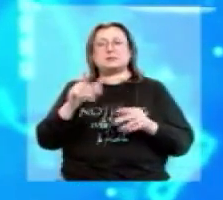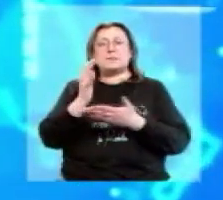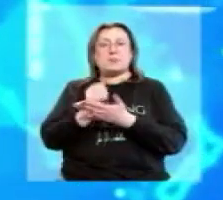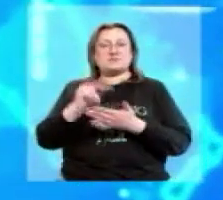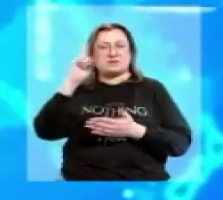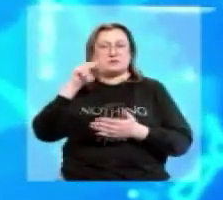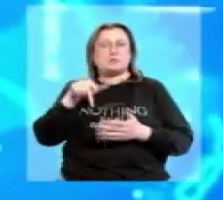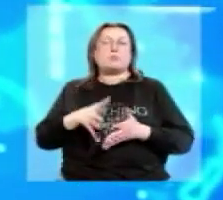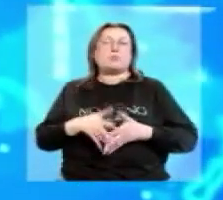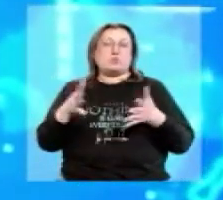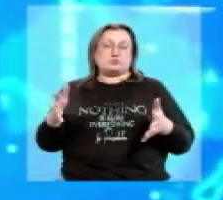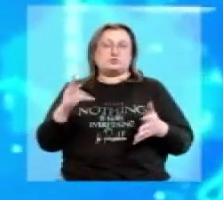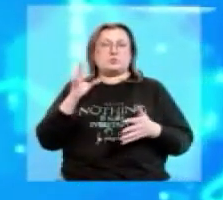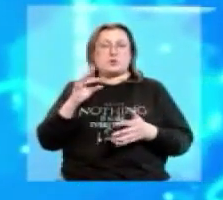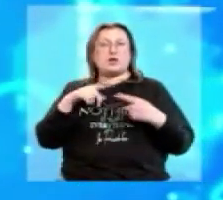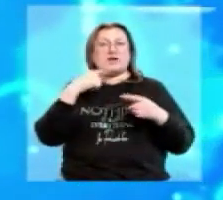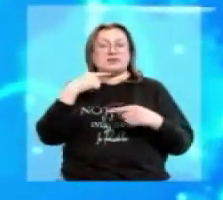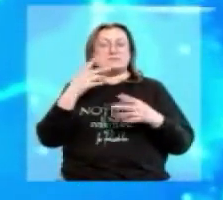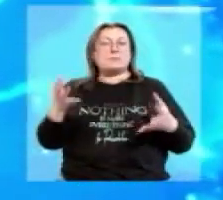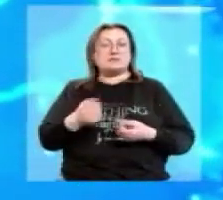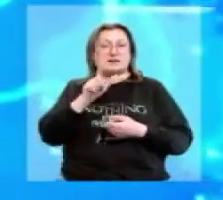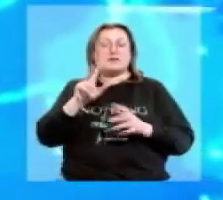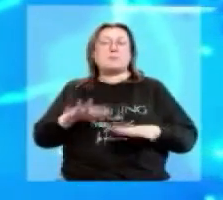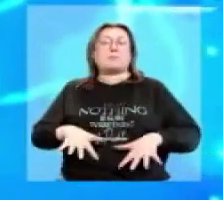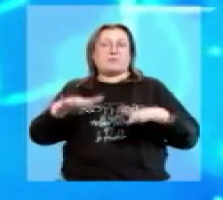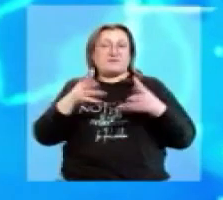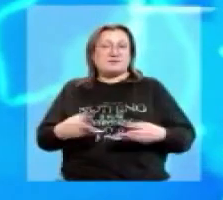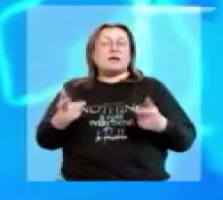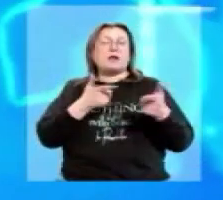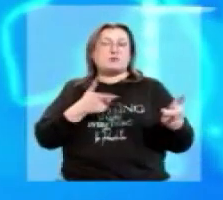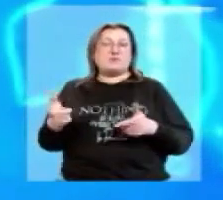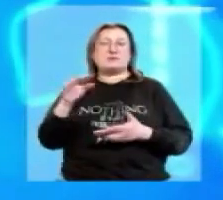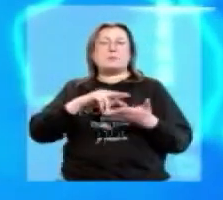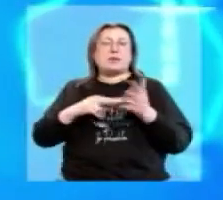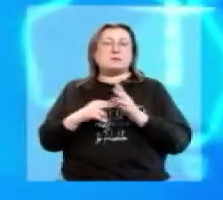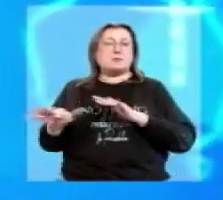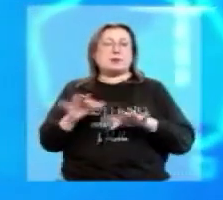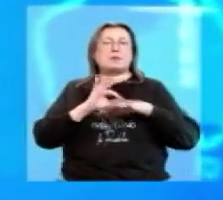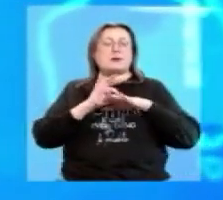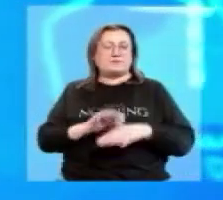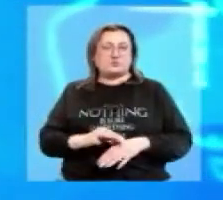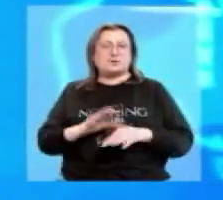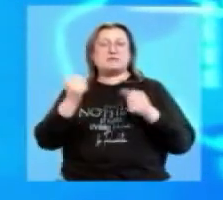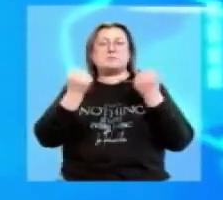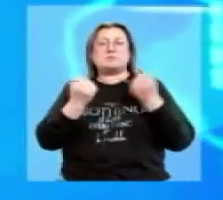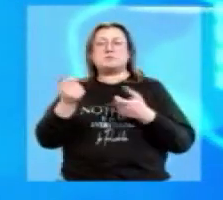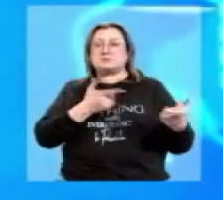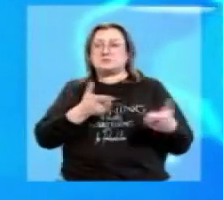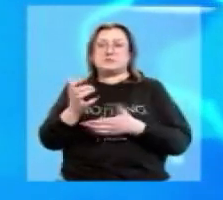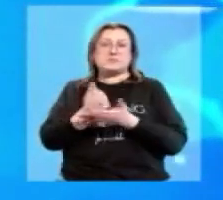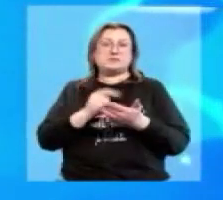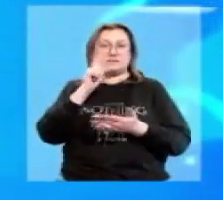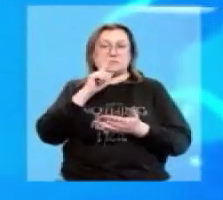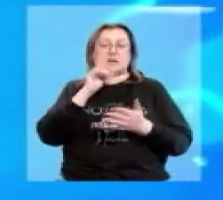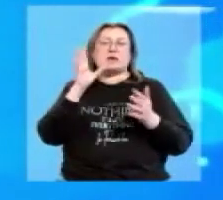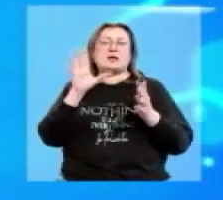запасов воды в нем больше. Но, как говорят спасатели, к паводкам готовы. Все плановые мероприятия проводятся, техника, запасы ГСМ